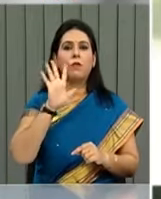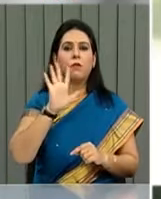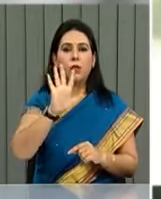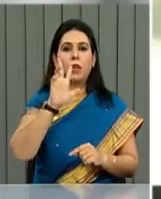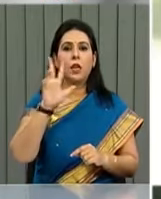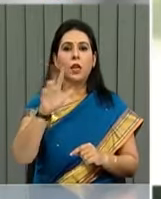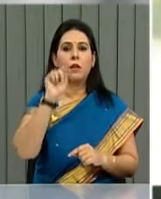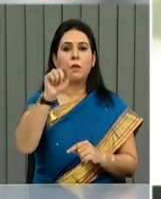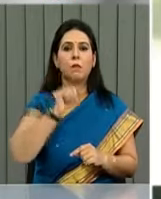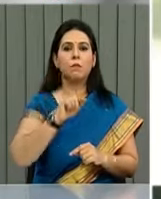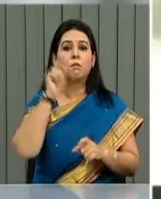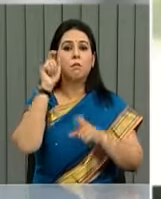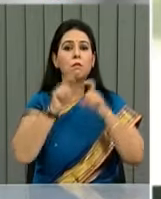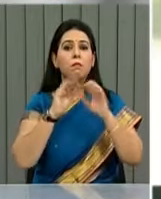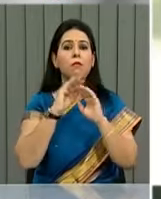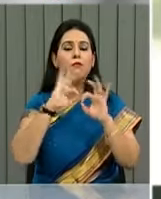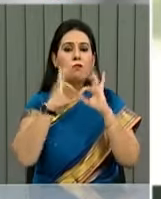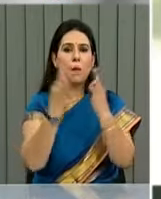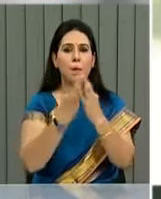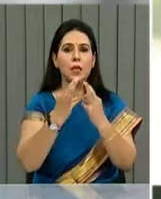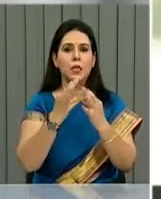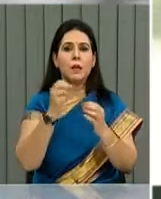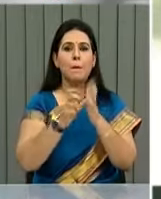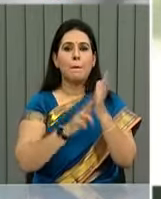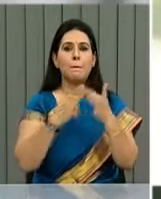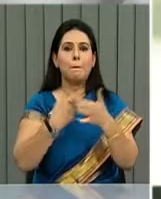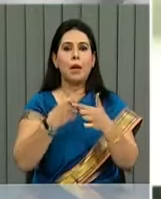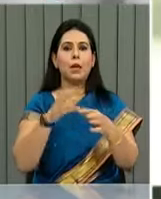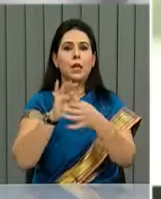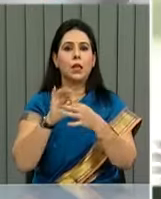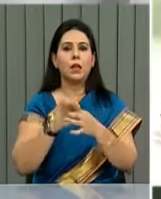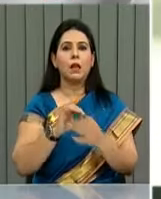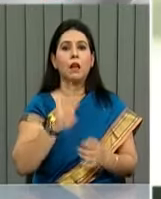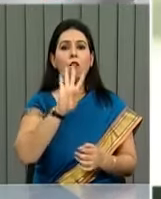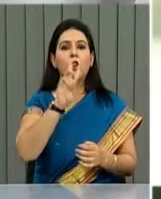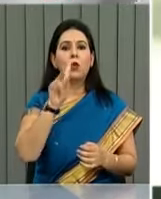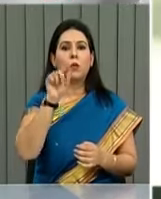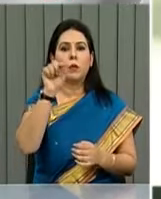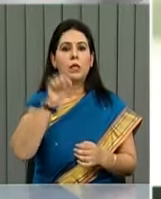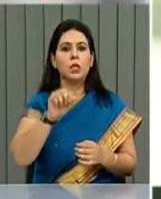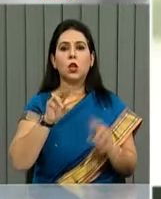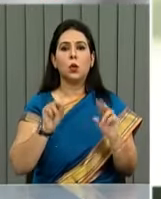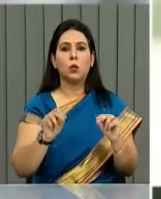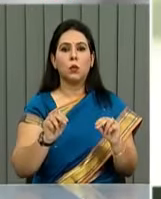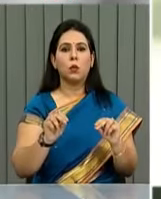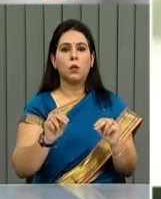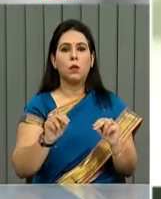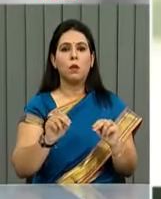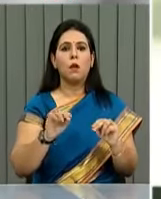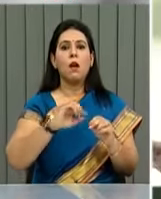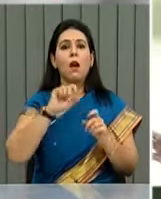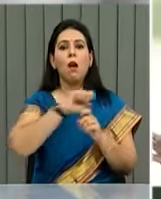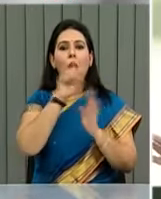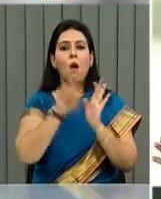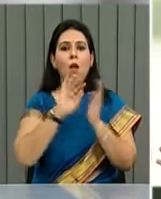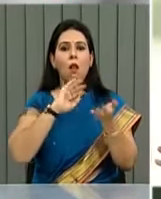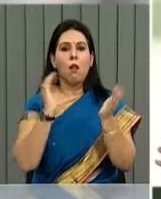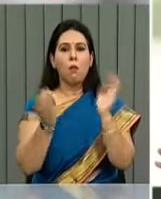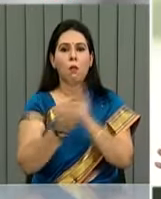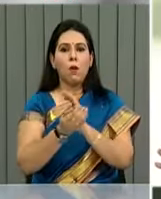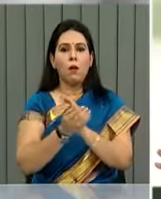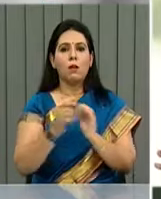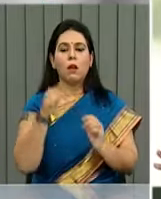58% परिवार इस देश के बैंक से जुड़े थे, 42% नहीं जुड़े थे। पूरे विश्व में ऐसा नहीं